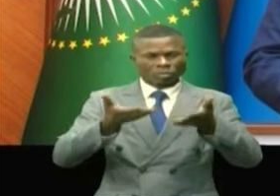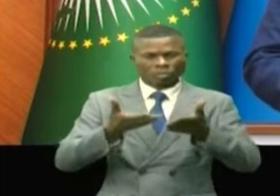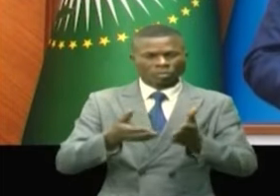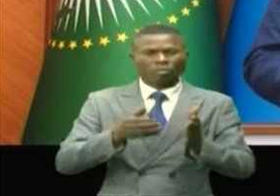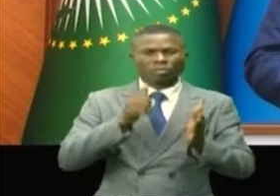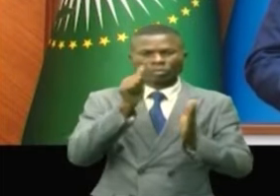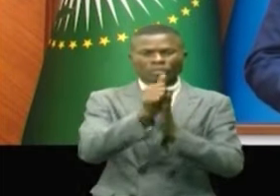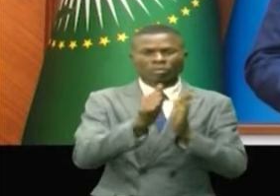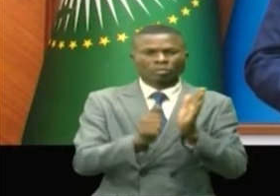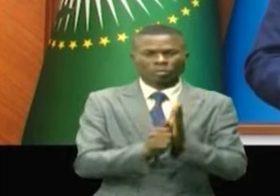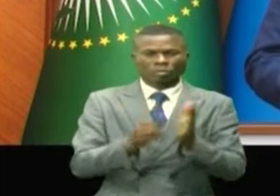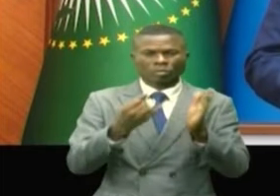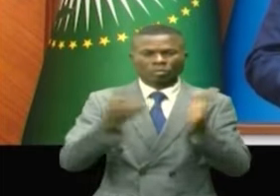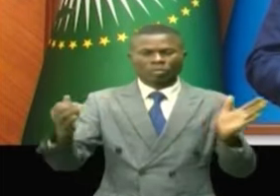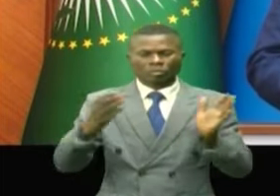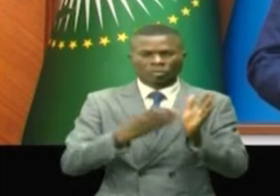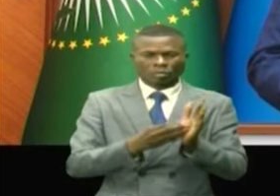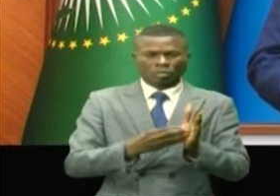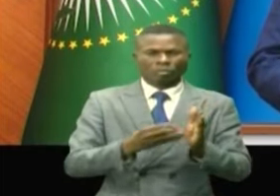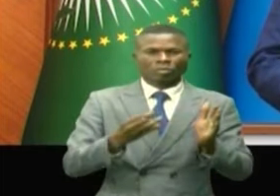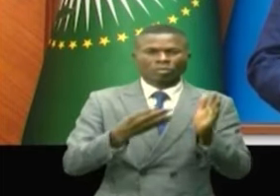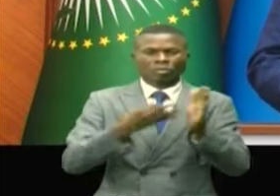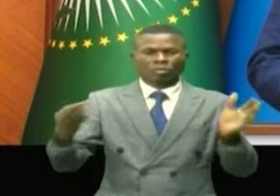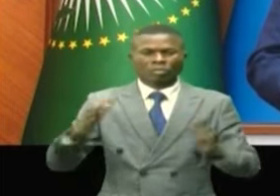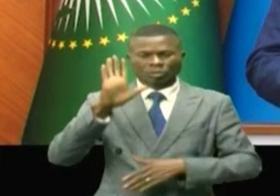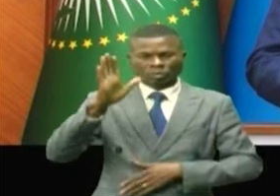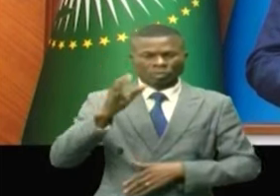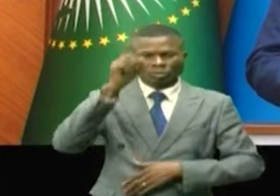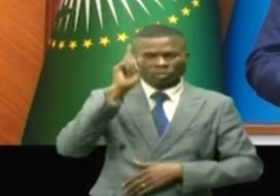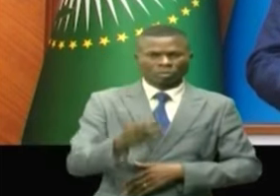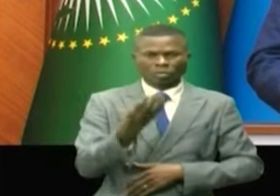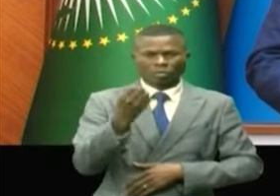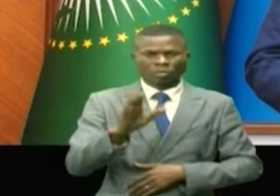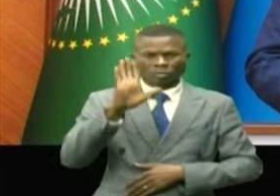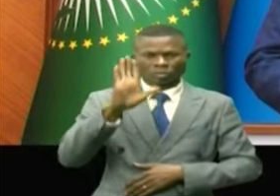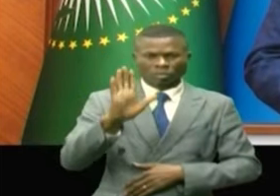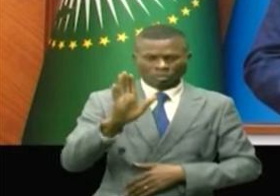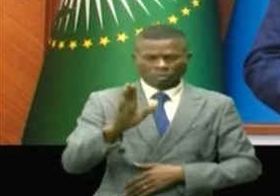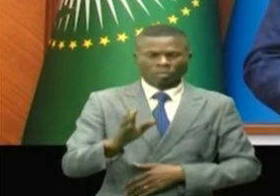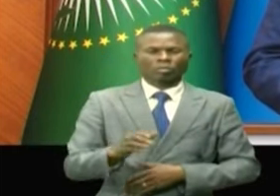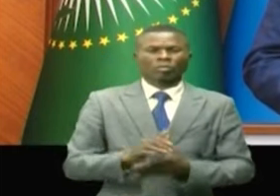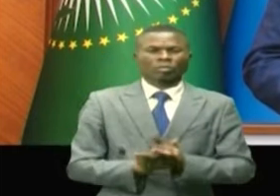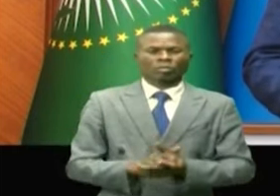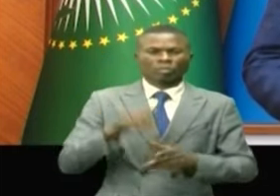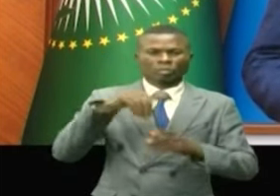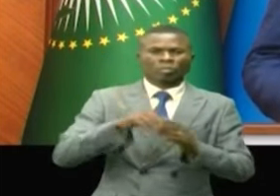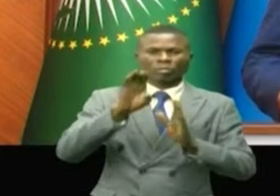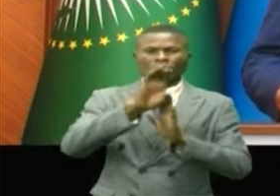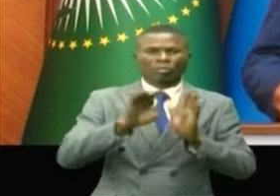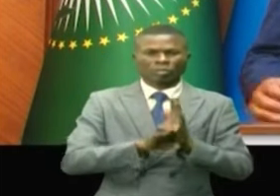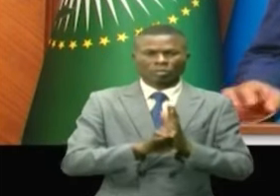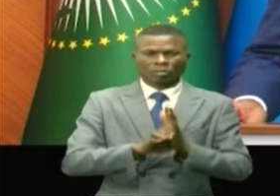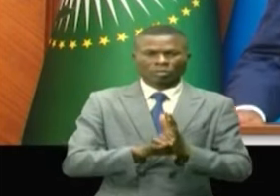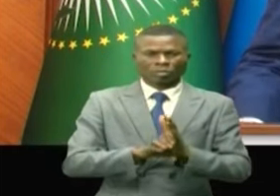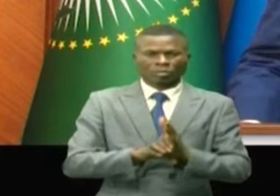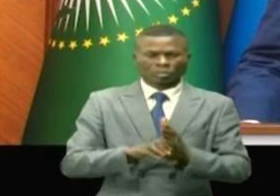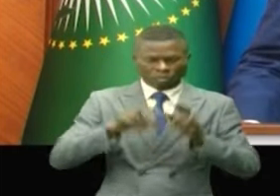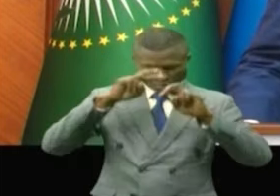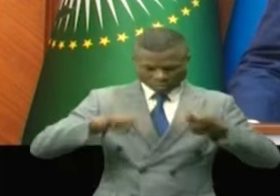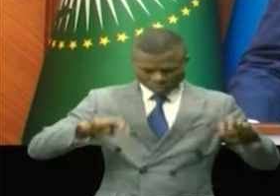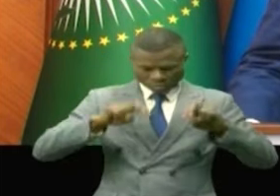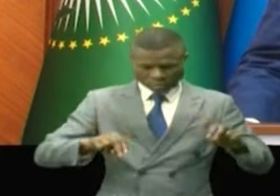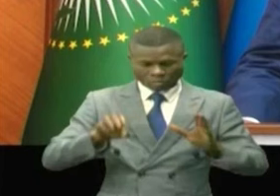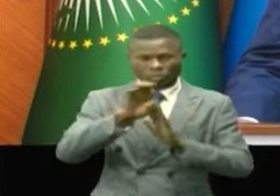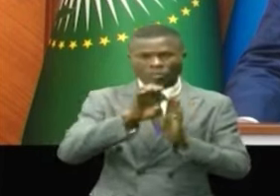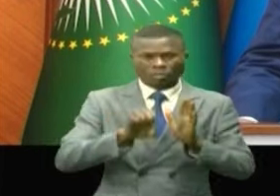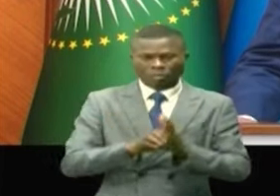69 85 144 et 145 de la Constitution je recourrais à ce dispositif